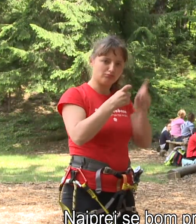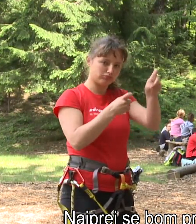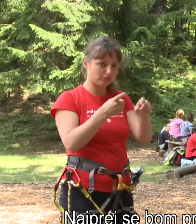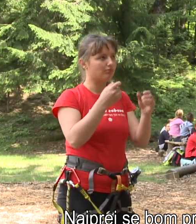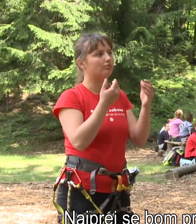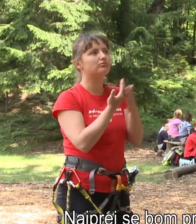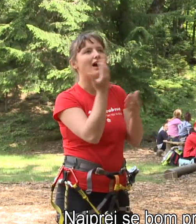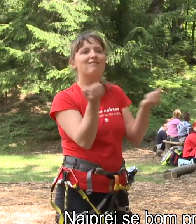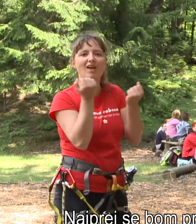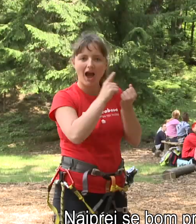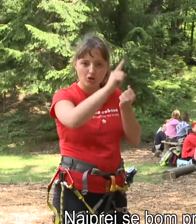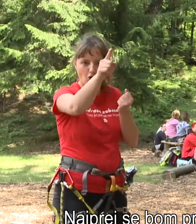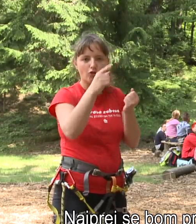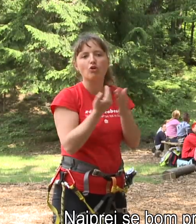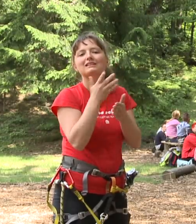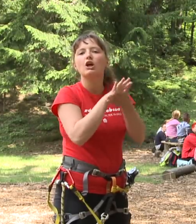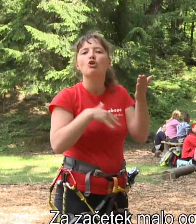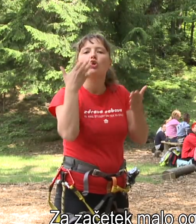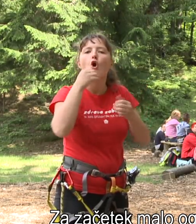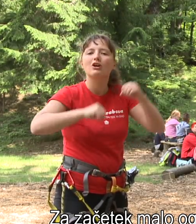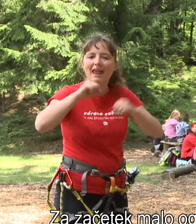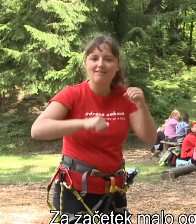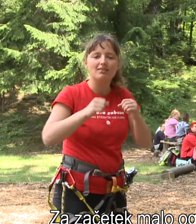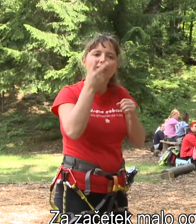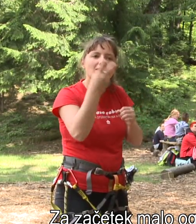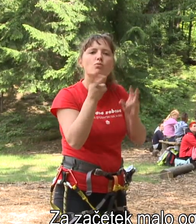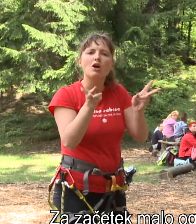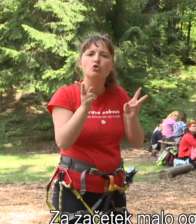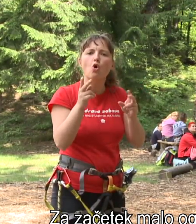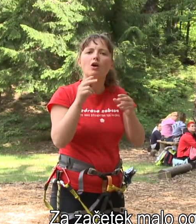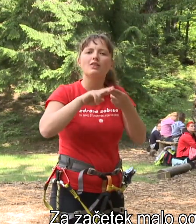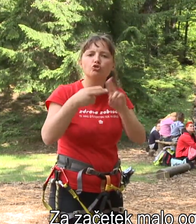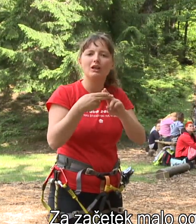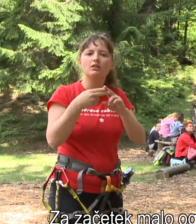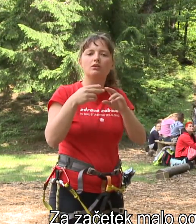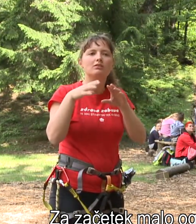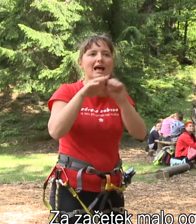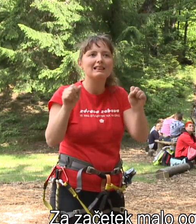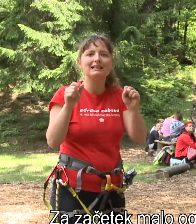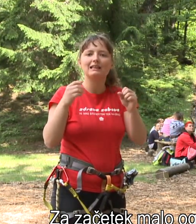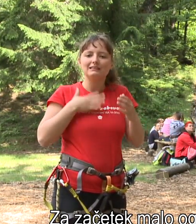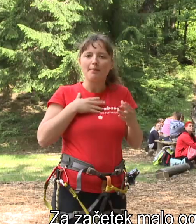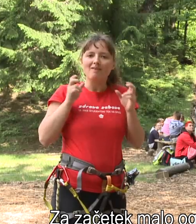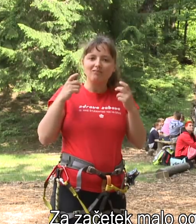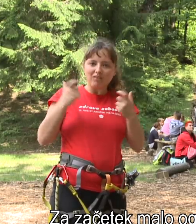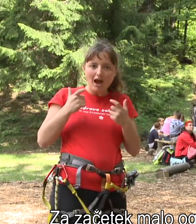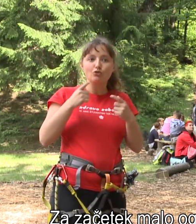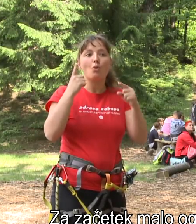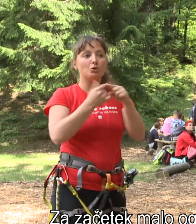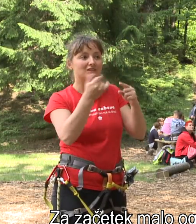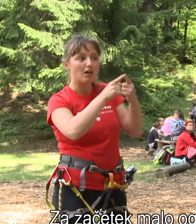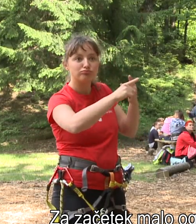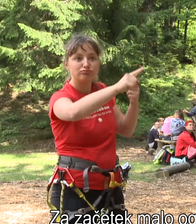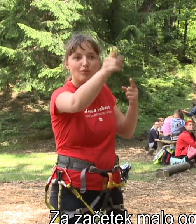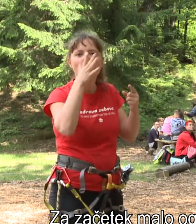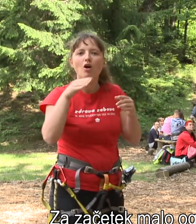Tako, zdaj v gor stan, tako. Zdaj pa zdaj levo roko vzem naslednji štrik. Okoli se moraš obrniti. Okoli se obrni.